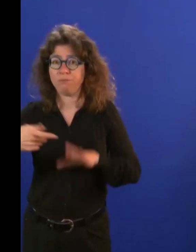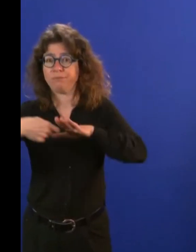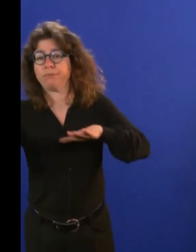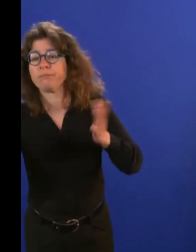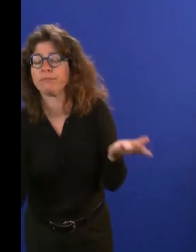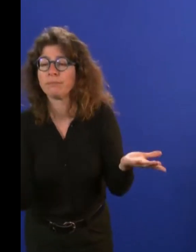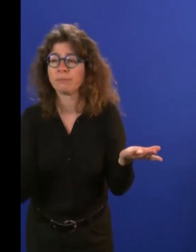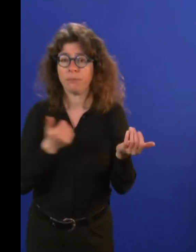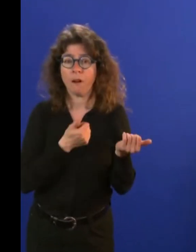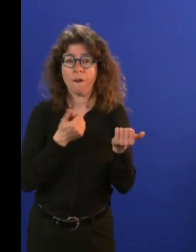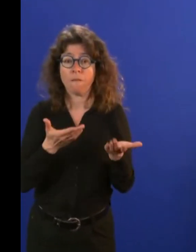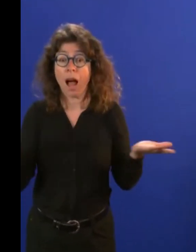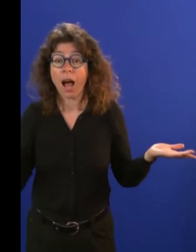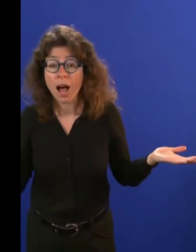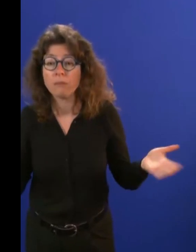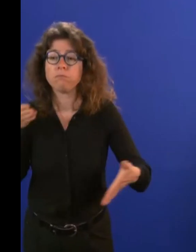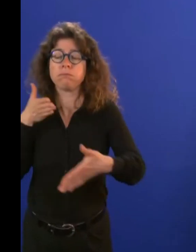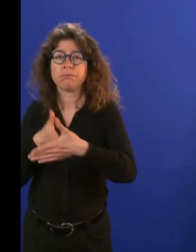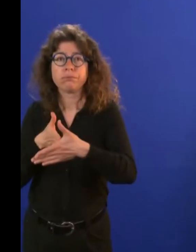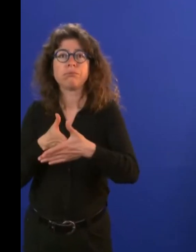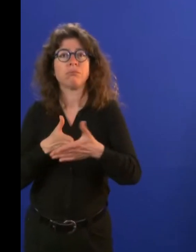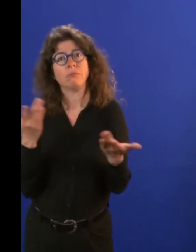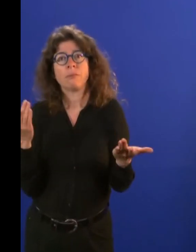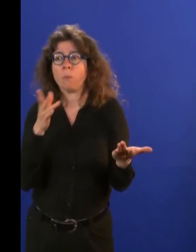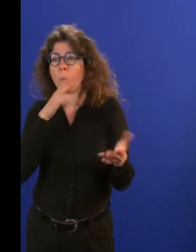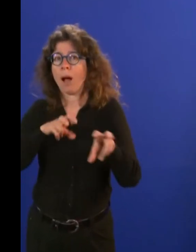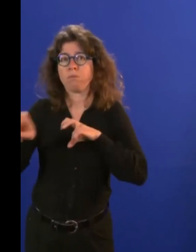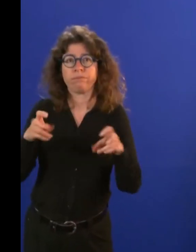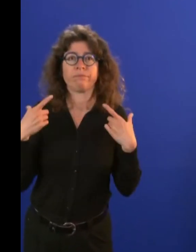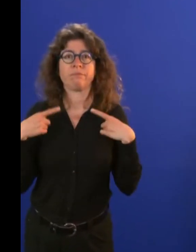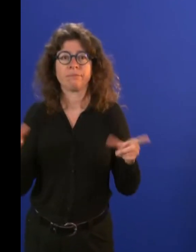universel au transport public. Nous voterons cette délibération. Je vous remercie pour votre attention.